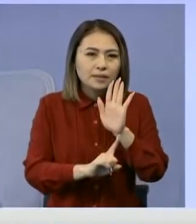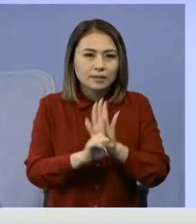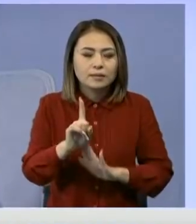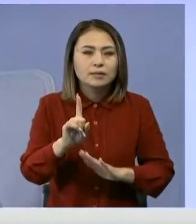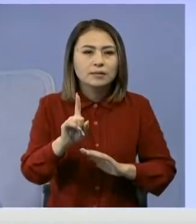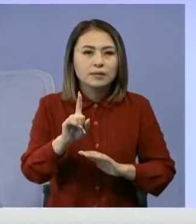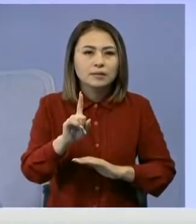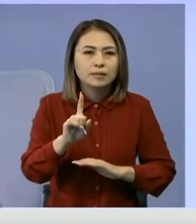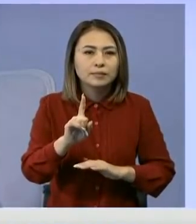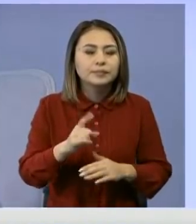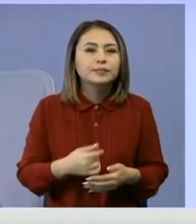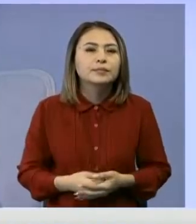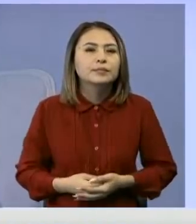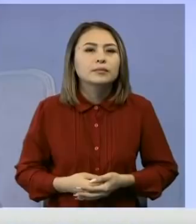атомды